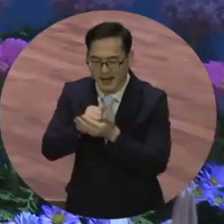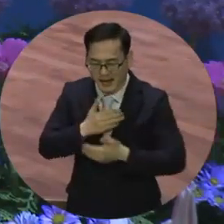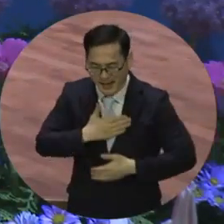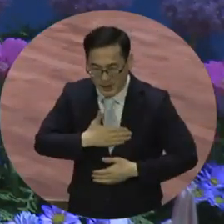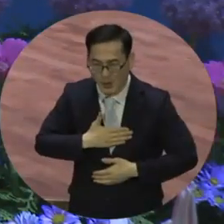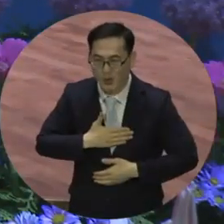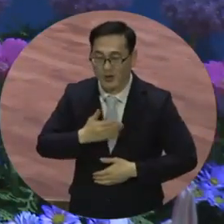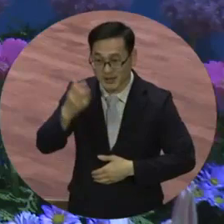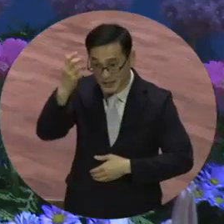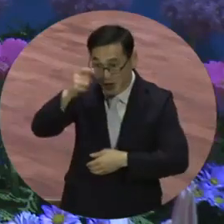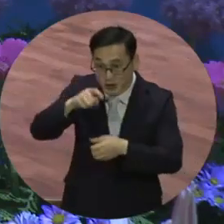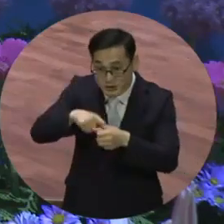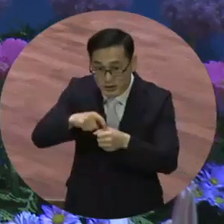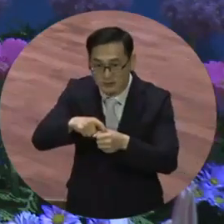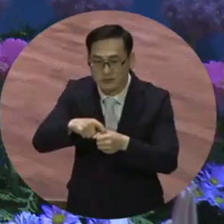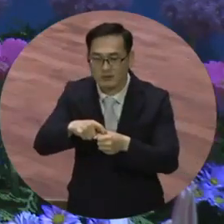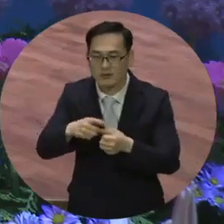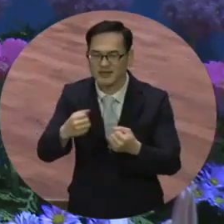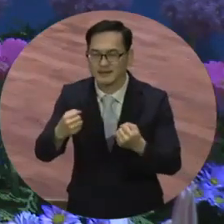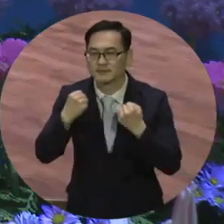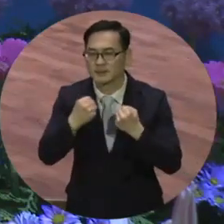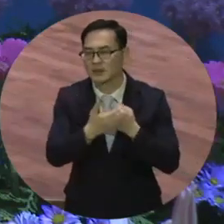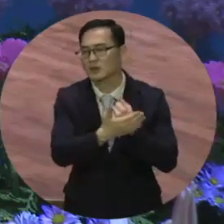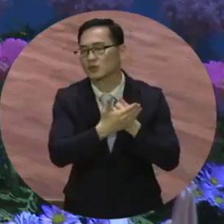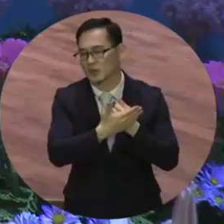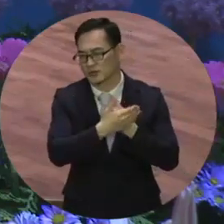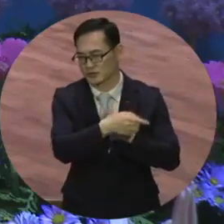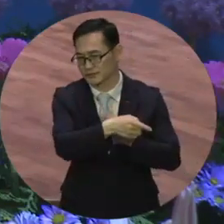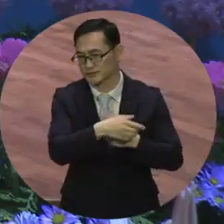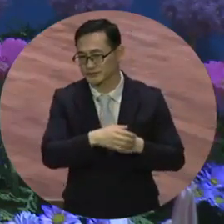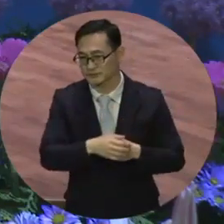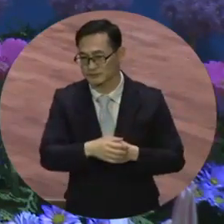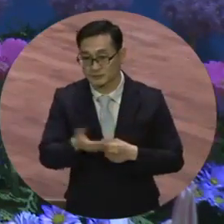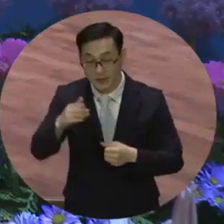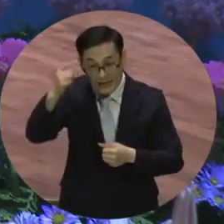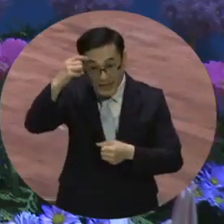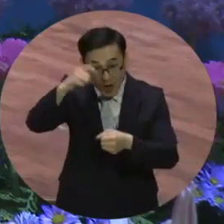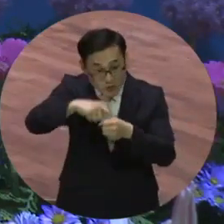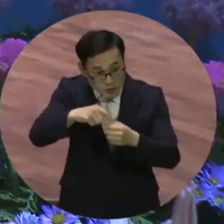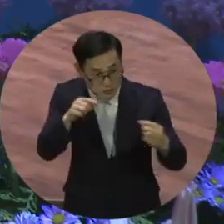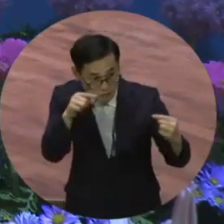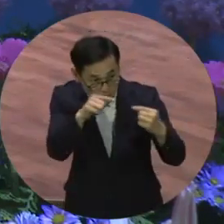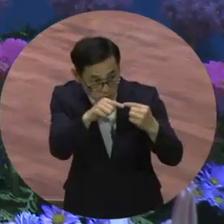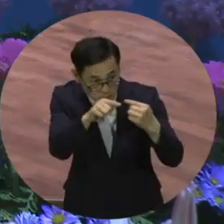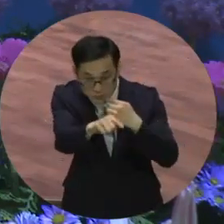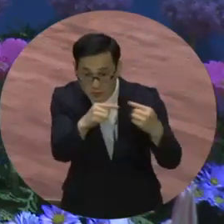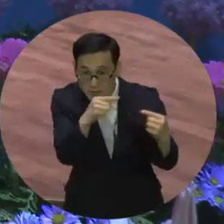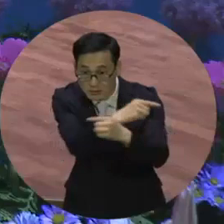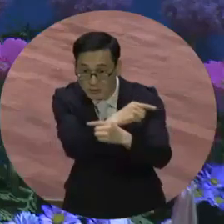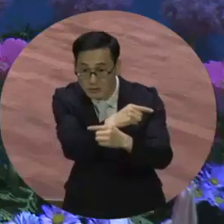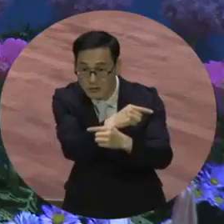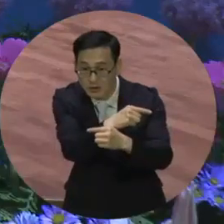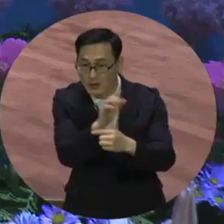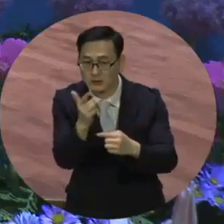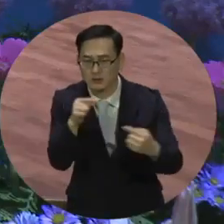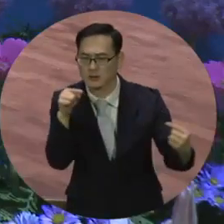계속됩니다. 근데 영적인 수준에 안 맞고 헌신, 일회성으로 끝나요. 그것도